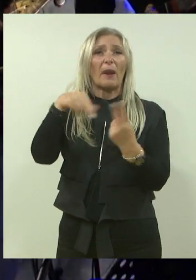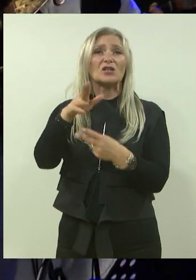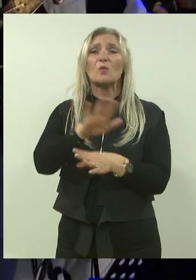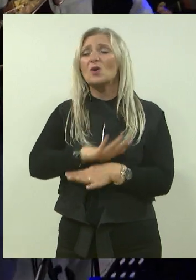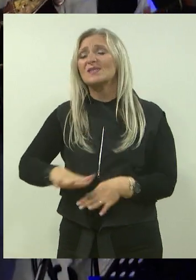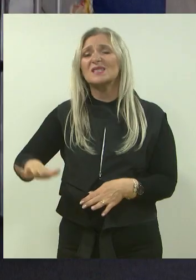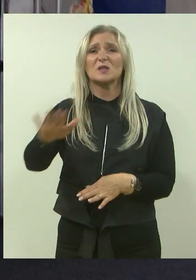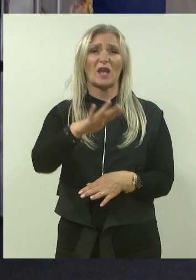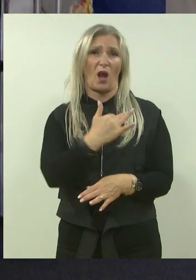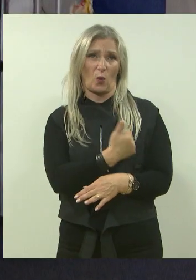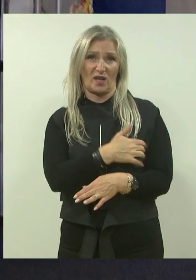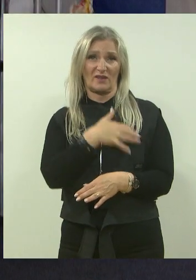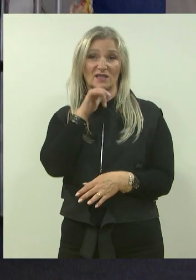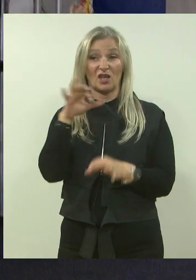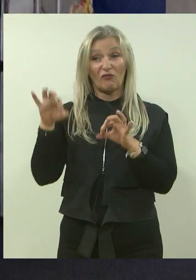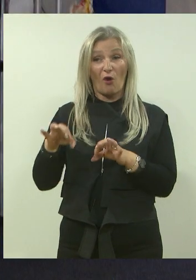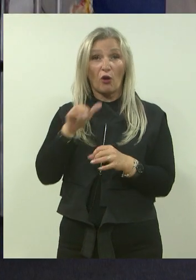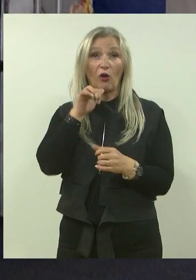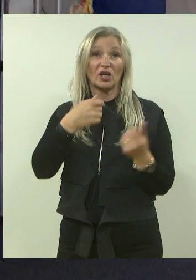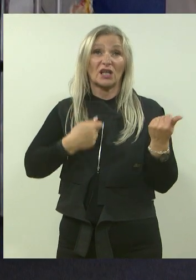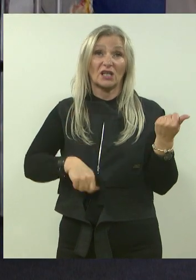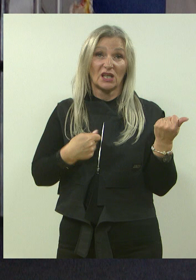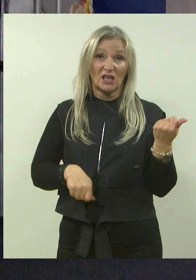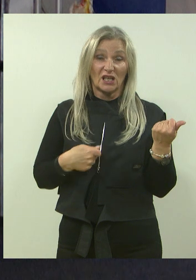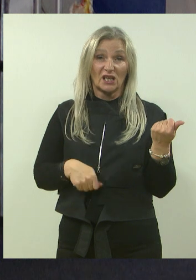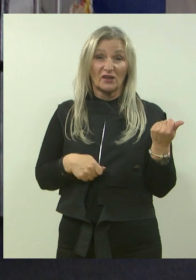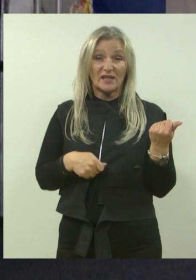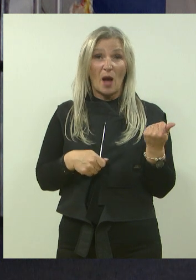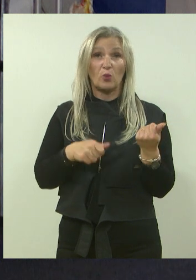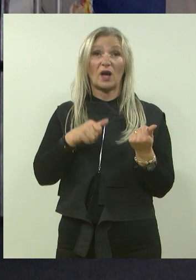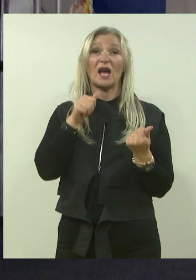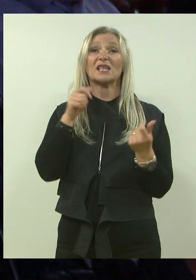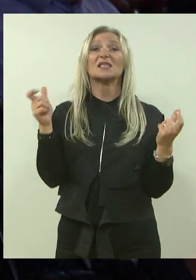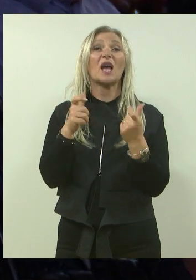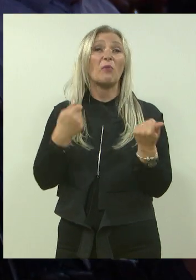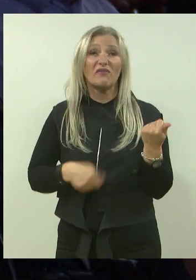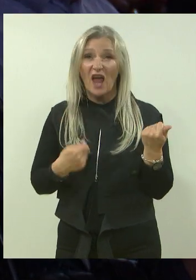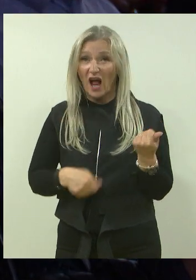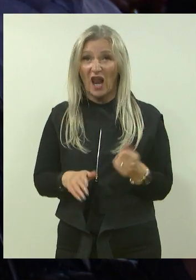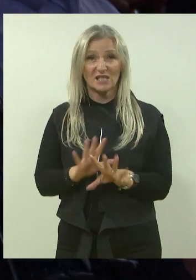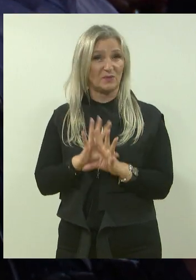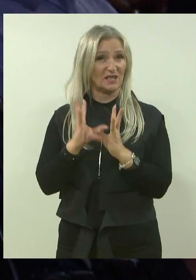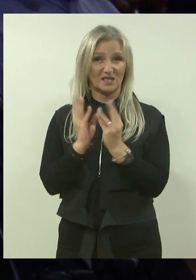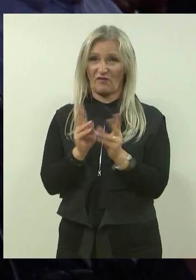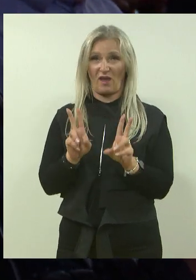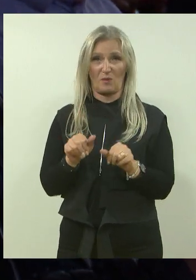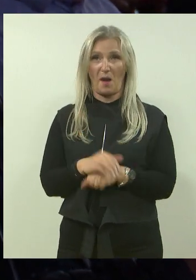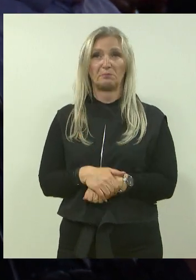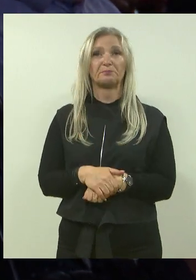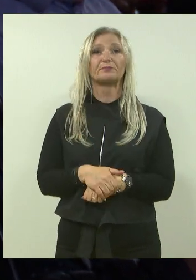tamburaški repertoar i folklorni i koncertni, ima tu svega. I zabavne glazbe naravno. Svoju je podršku Kudu